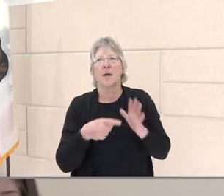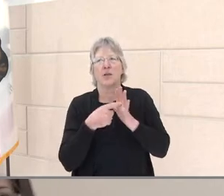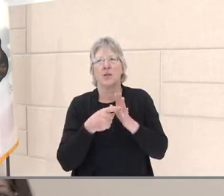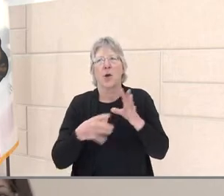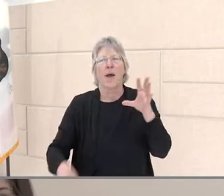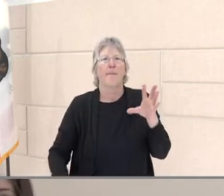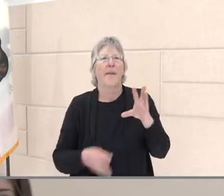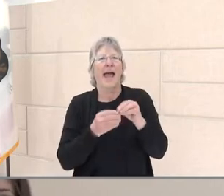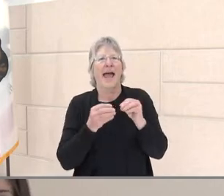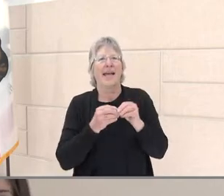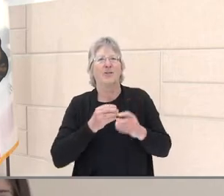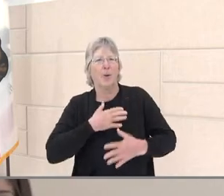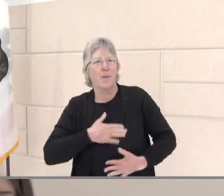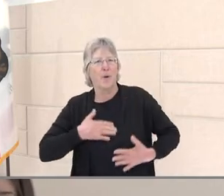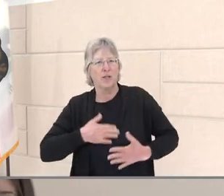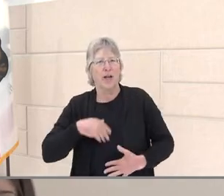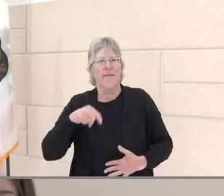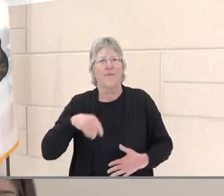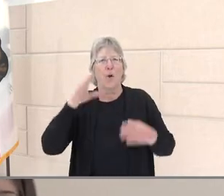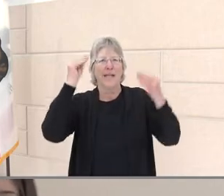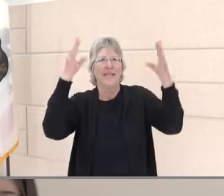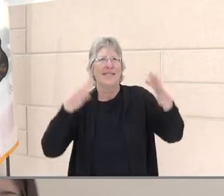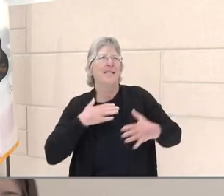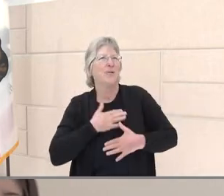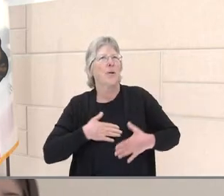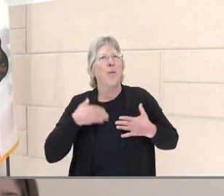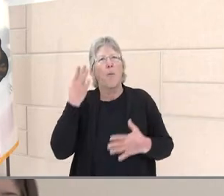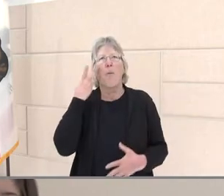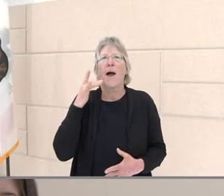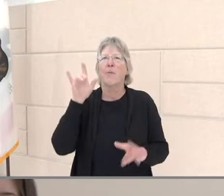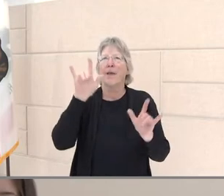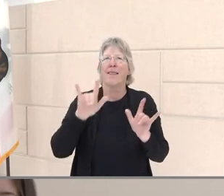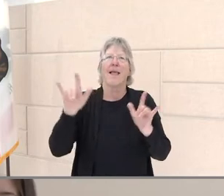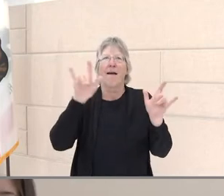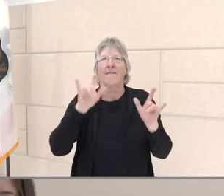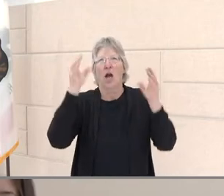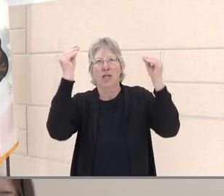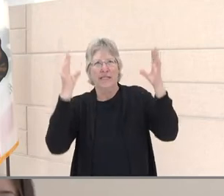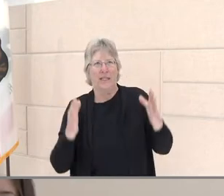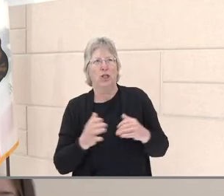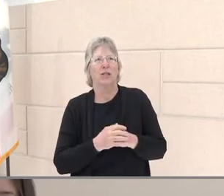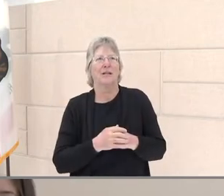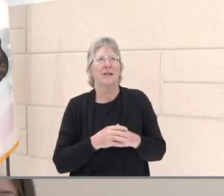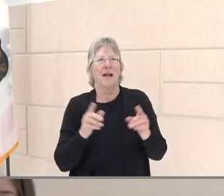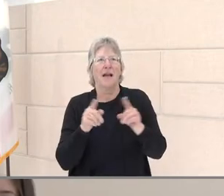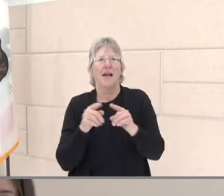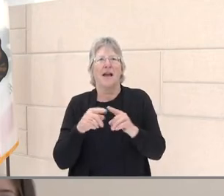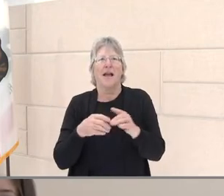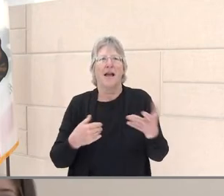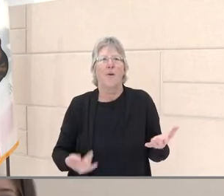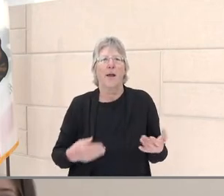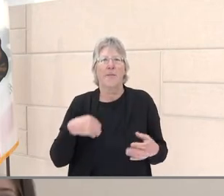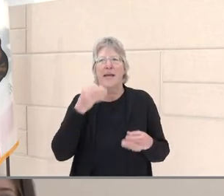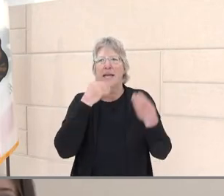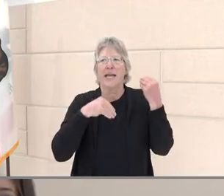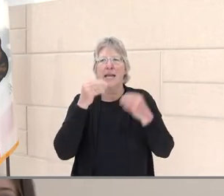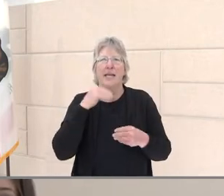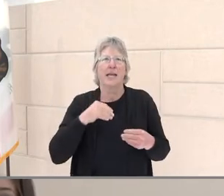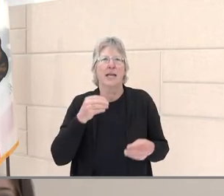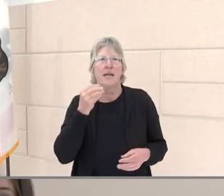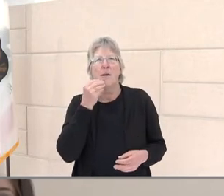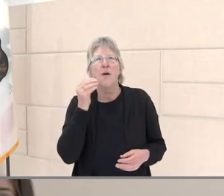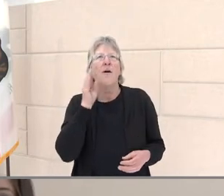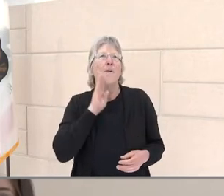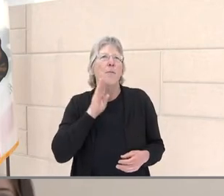ននឹងសិស្សត្រឡប់ចូលរៀនវិញហើយក្នុងសប្តាហ៍ក្រោយយើងនឹងធ្វើពិធីអបអរថ្លែងអំណរគុណទៅកាន់គ្រូបង្រៀនយើងធ្វើ